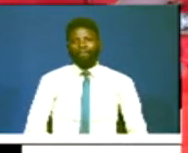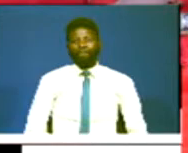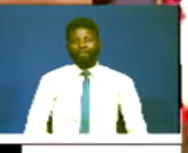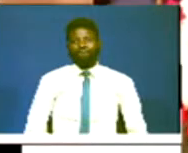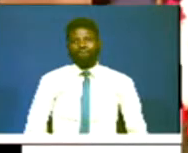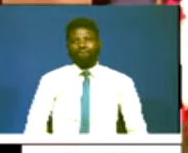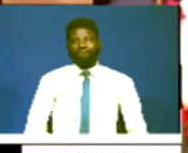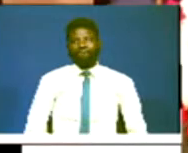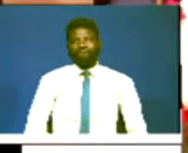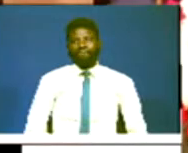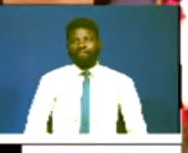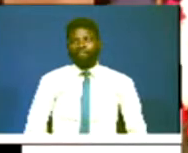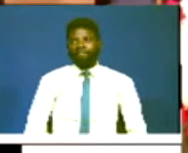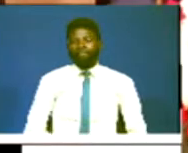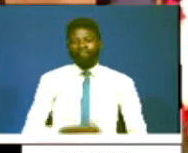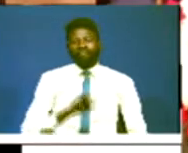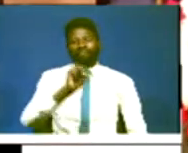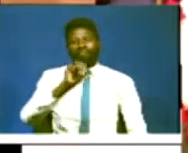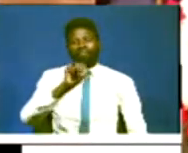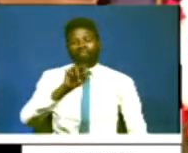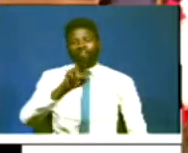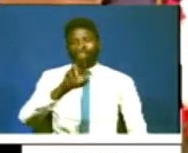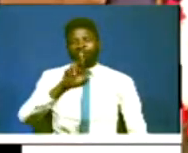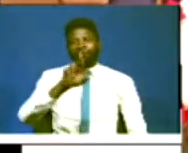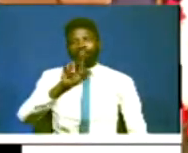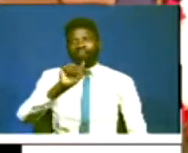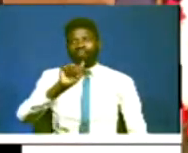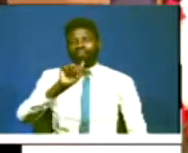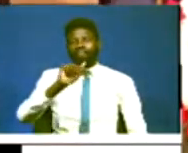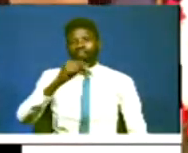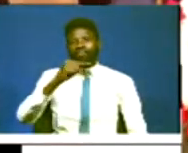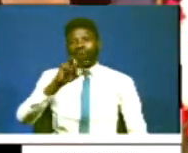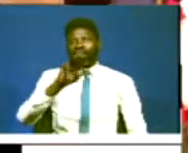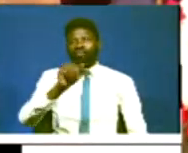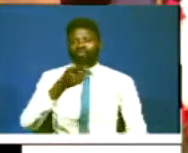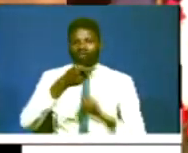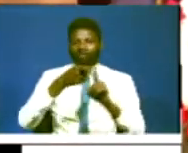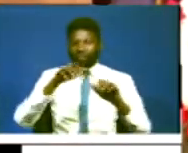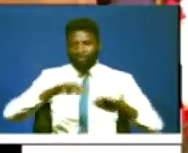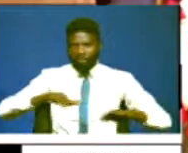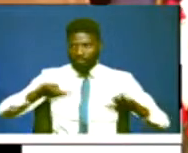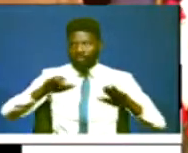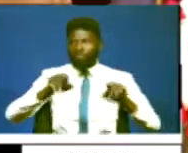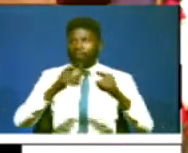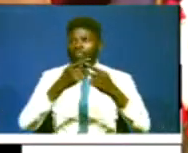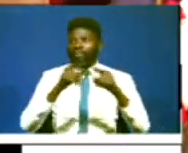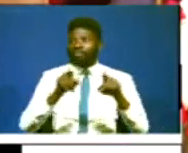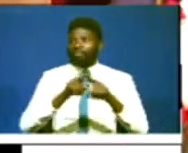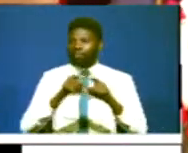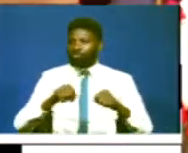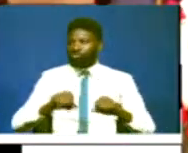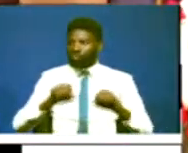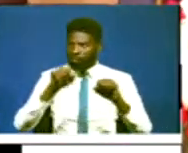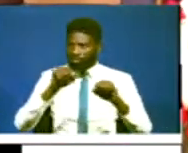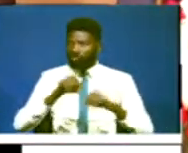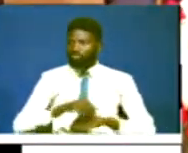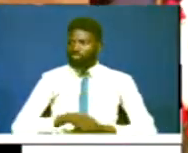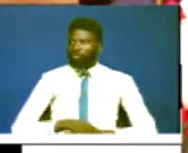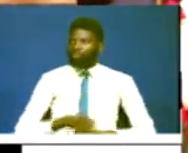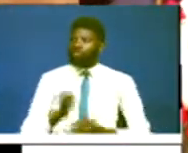hii Murago ni mudi hapa, Your Excellency, lakini iko chairman yetu ya huyu